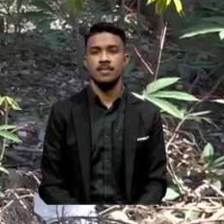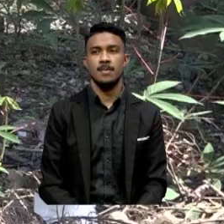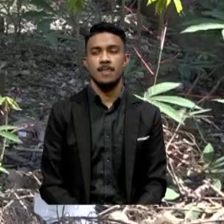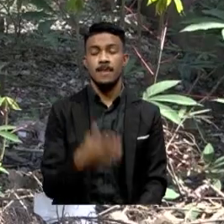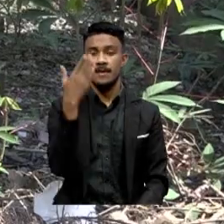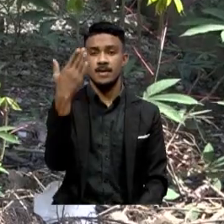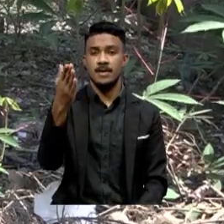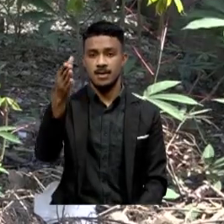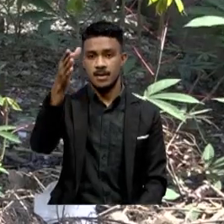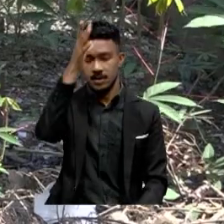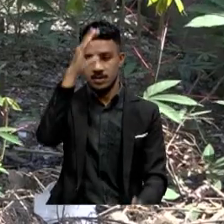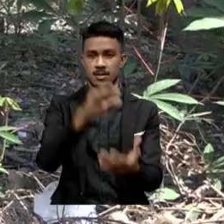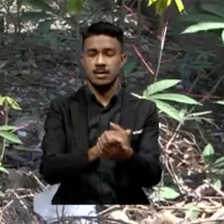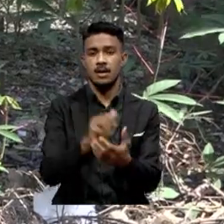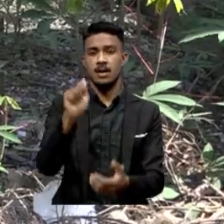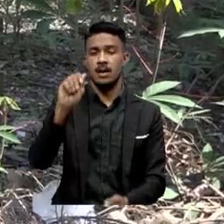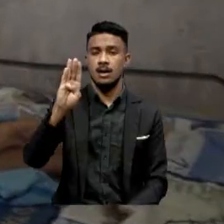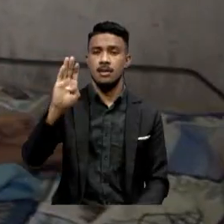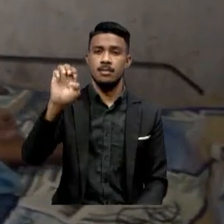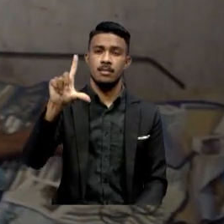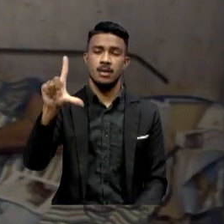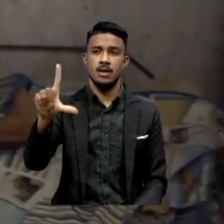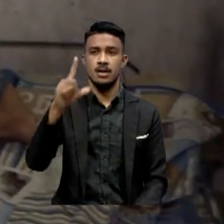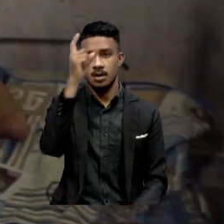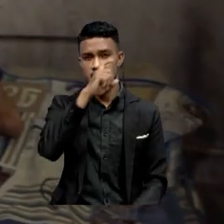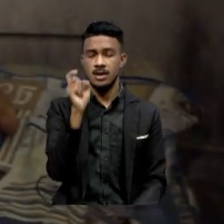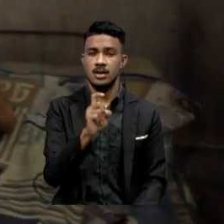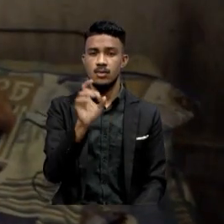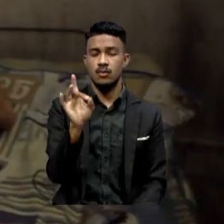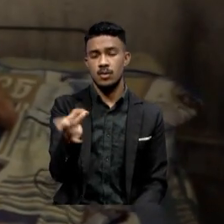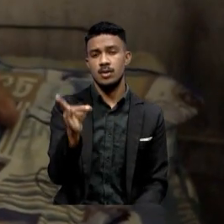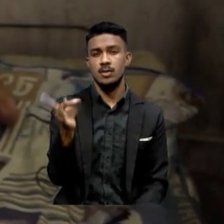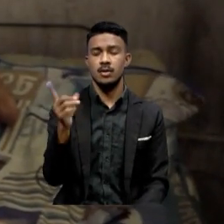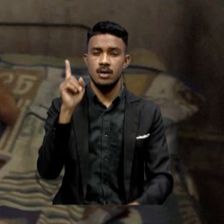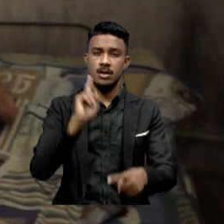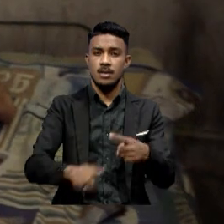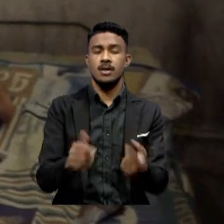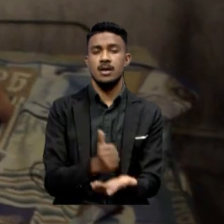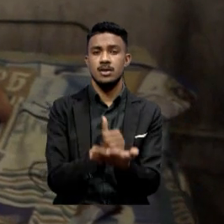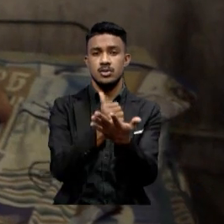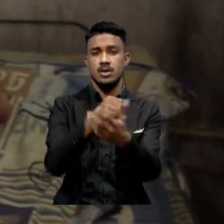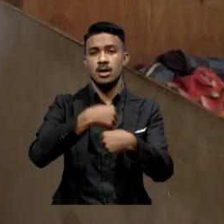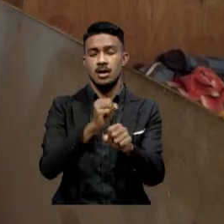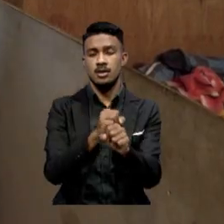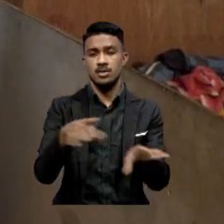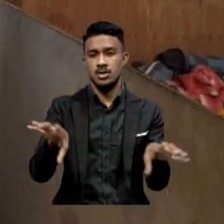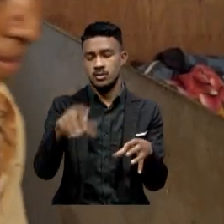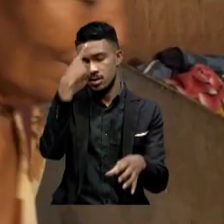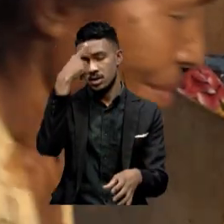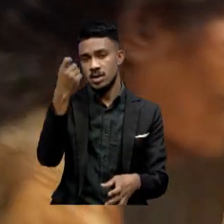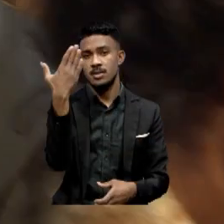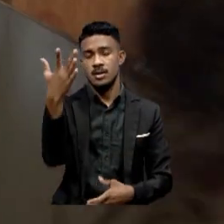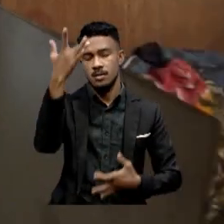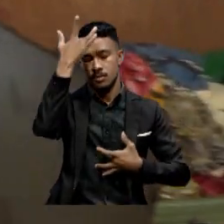Nini akabin Senyora Bel de Jesus nebe idade tinang walu nulu racing ona la bele azuda halo servisu tambah nini kondisan rasi